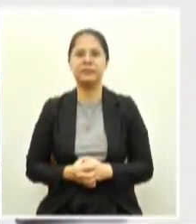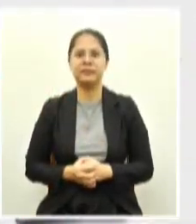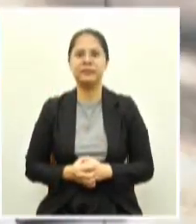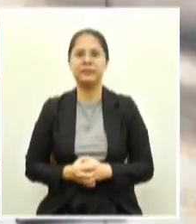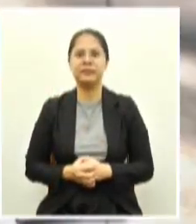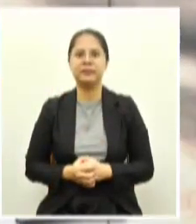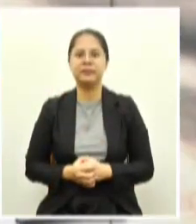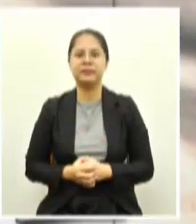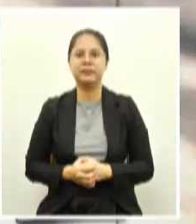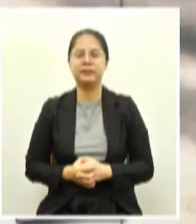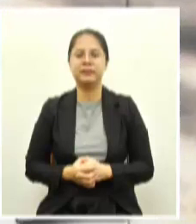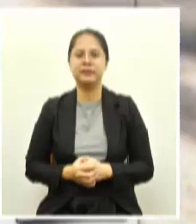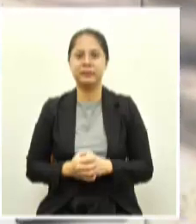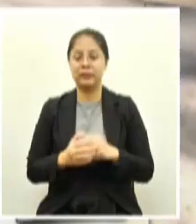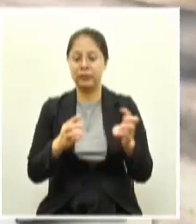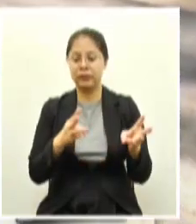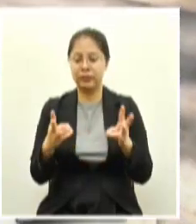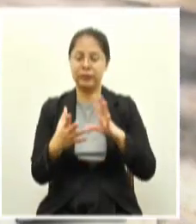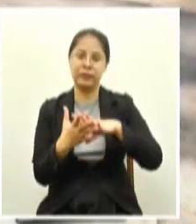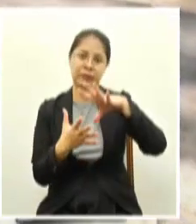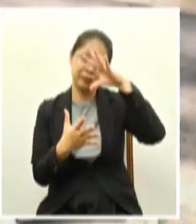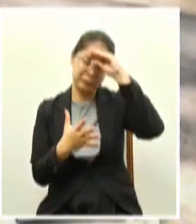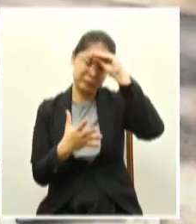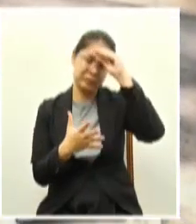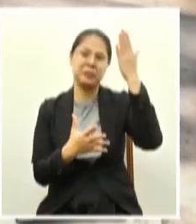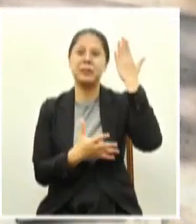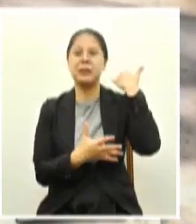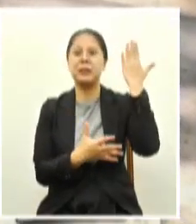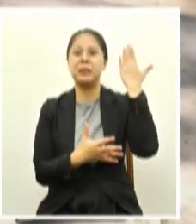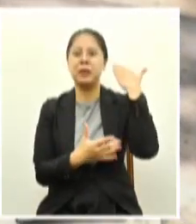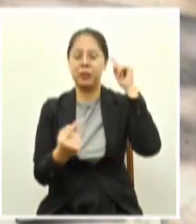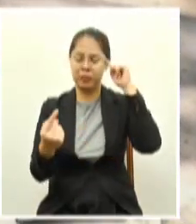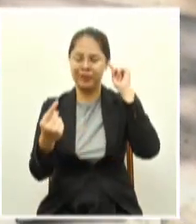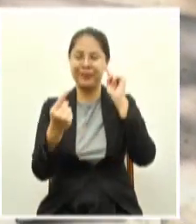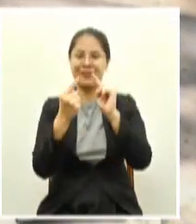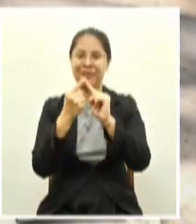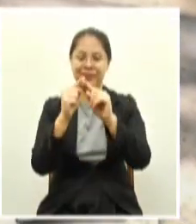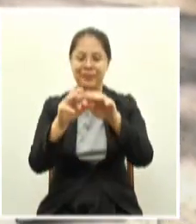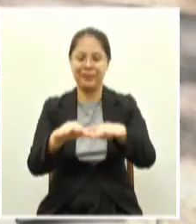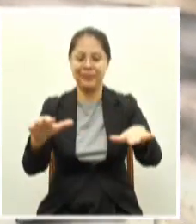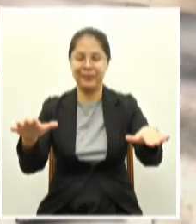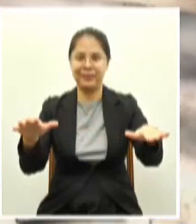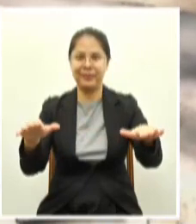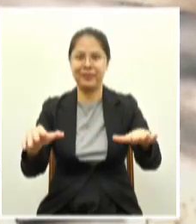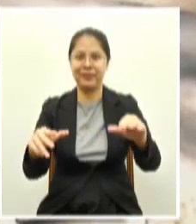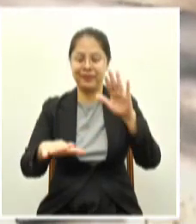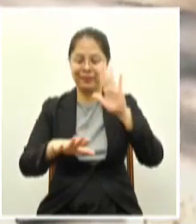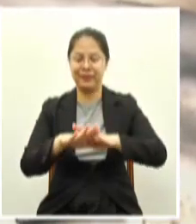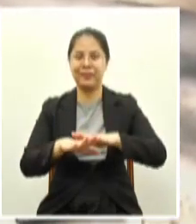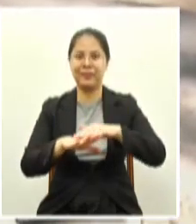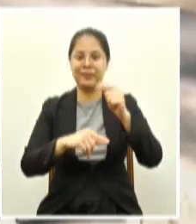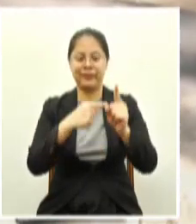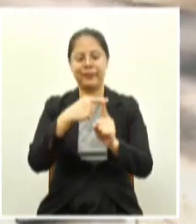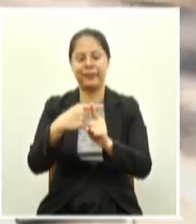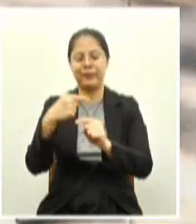ถ้าเป็นรูปแบบการเรียนคณิตศาสตร์แบบเดิมๆนะครับก็จะมุ่งไปที่การที่เด็กสามารถแสดงความสามารถทางคณิตศ